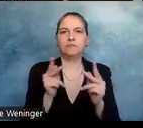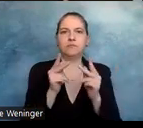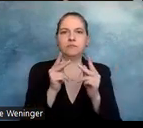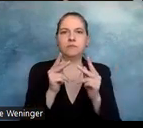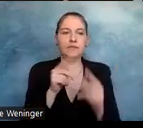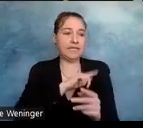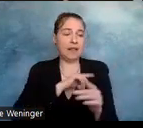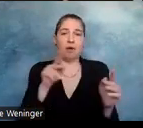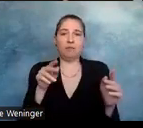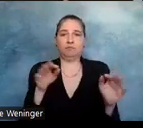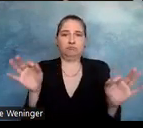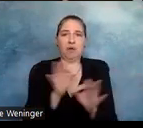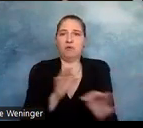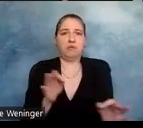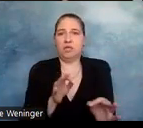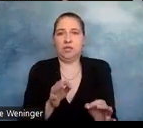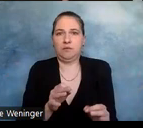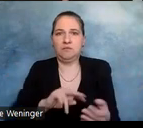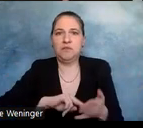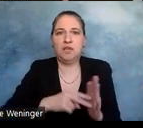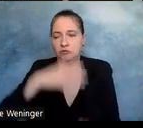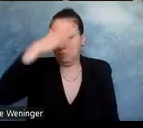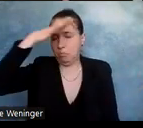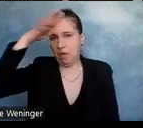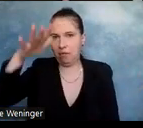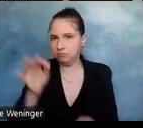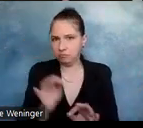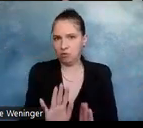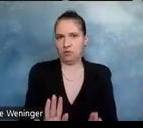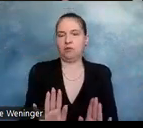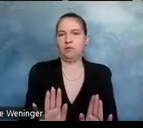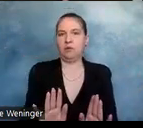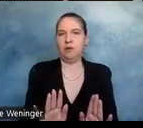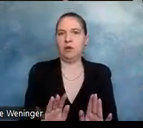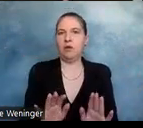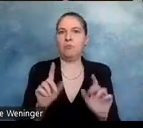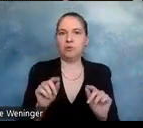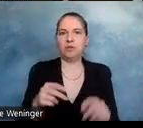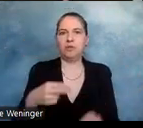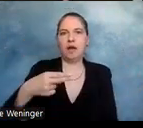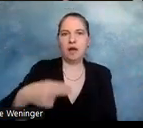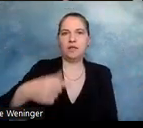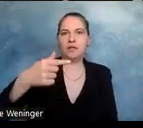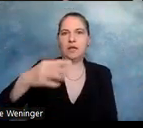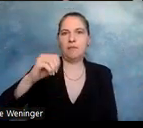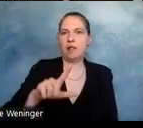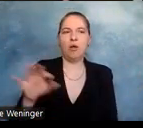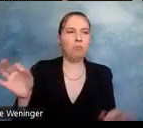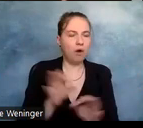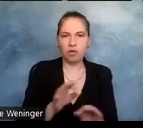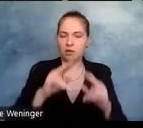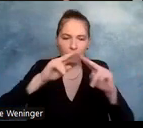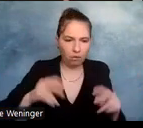Kenntnisse im Prinzip im Webdesign oder Programmierung erforderlich sind. Also man muss jetzt sich eigentlich nicht mehr mit HTML großartig auskennen oder wissen, wie